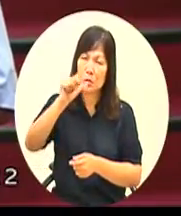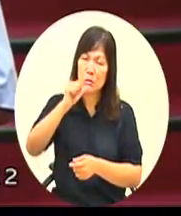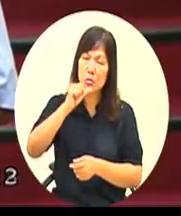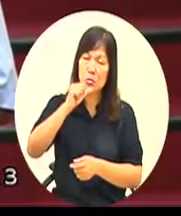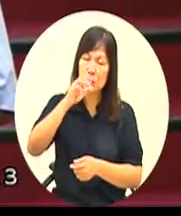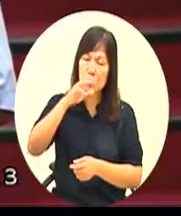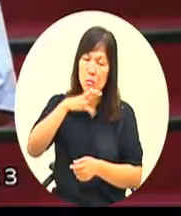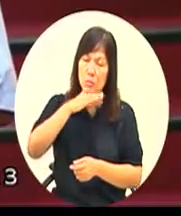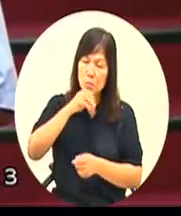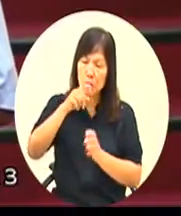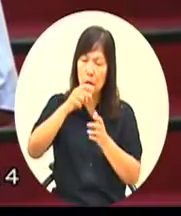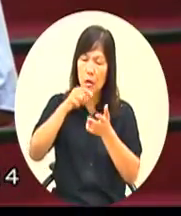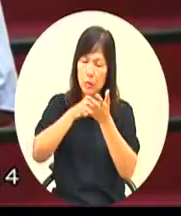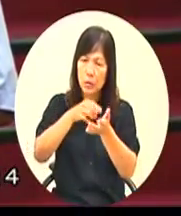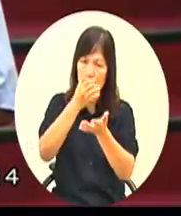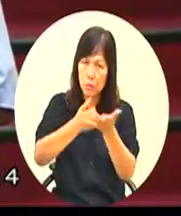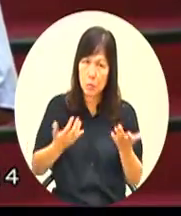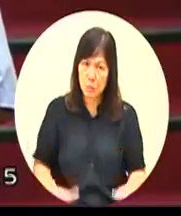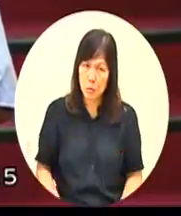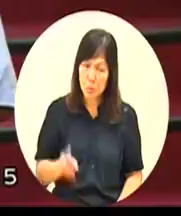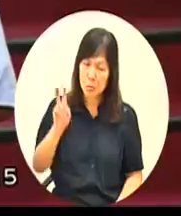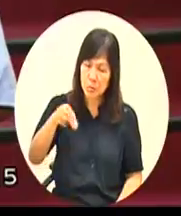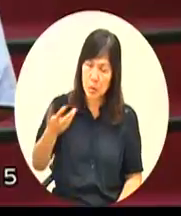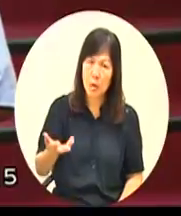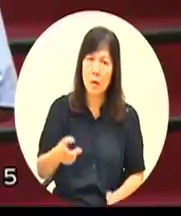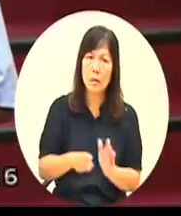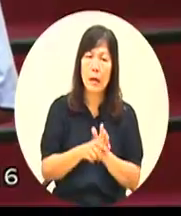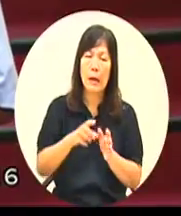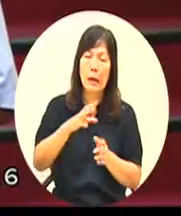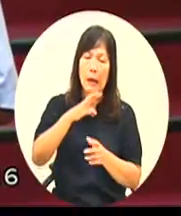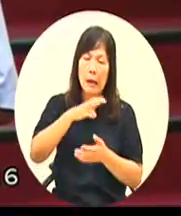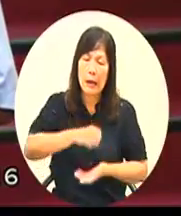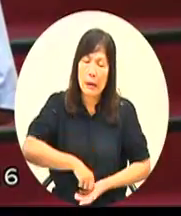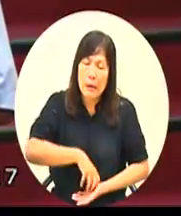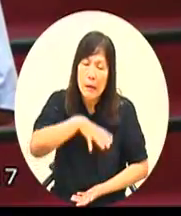才可以办退休，年龄太大，